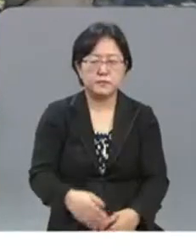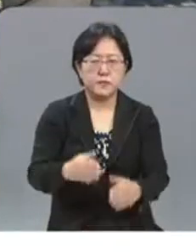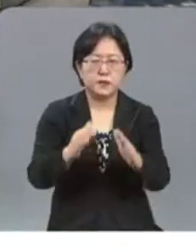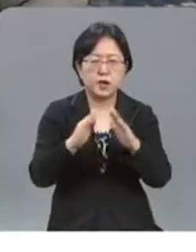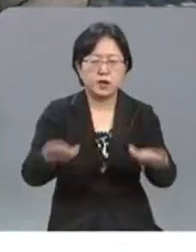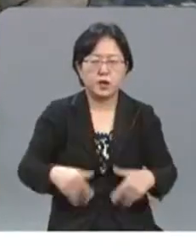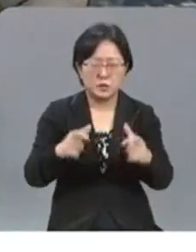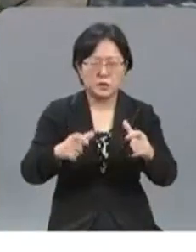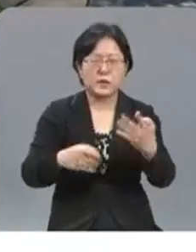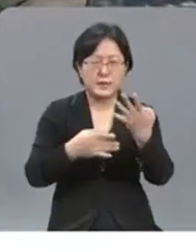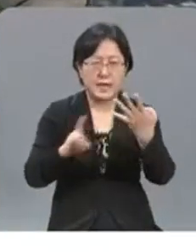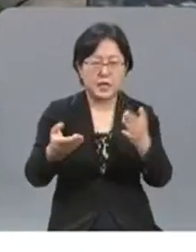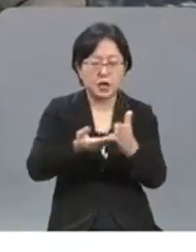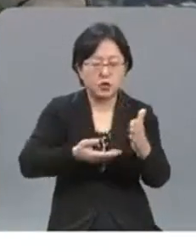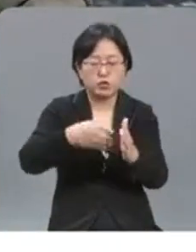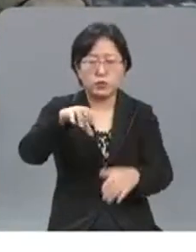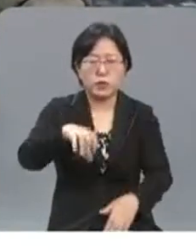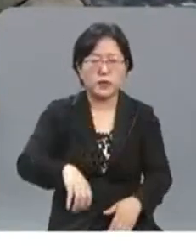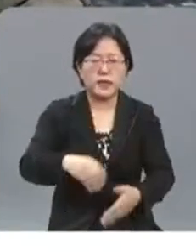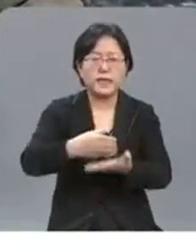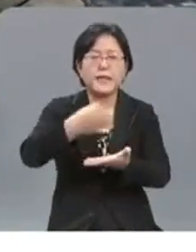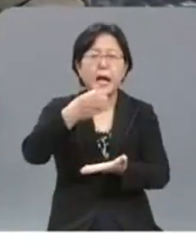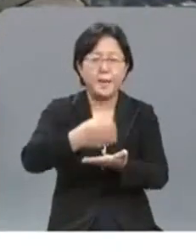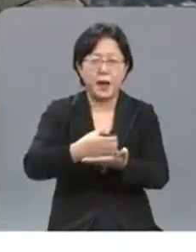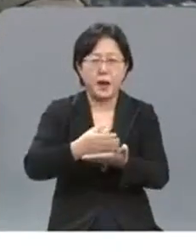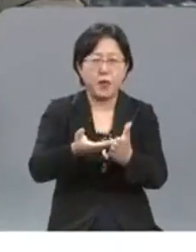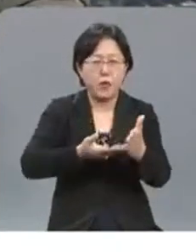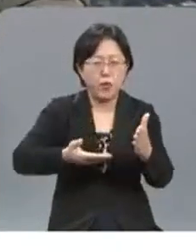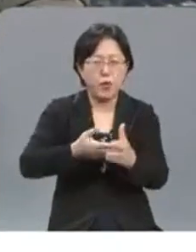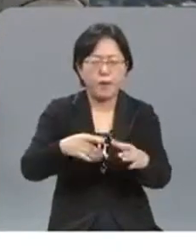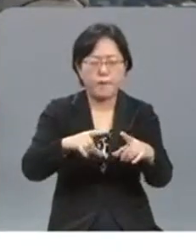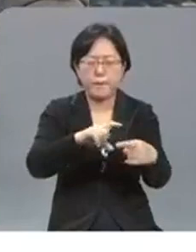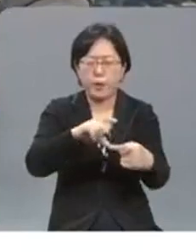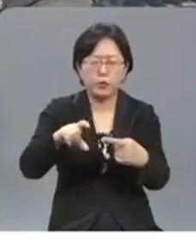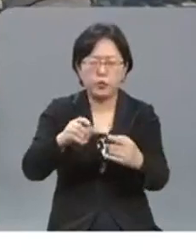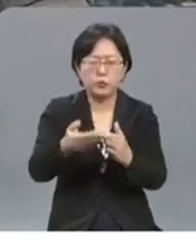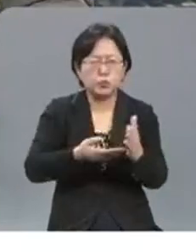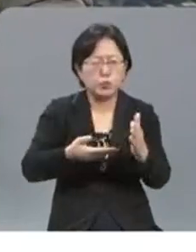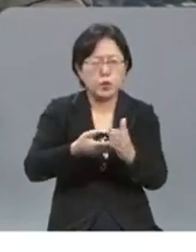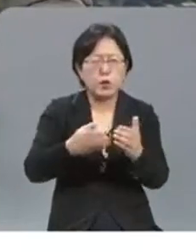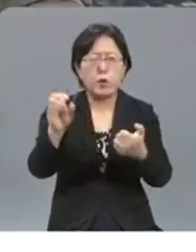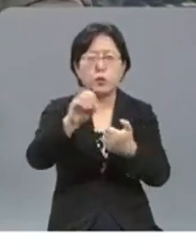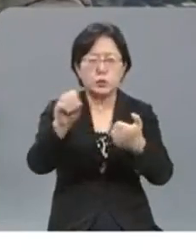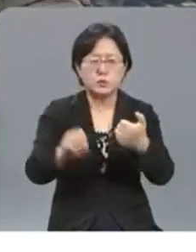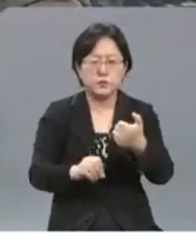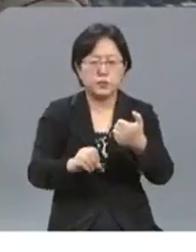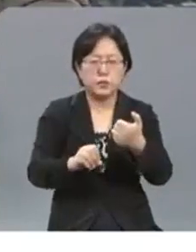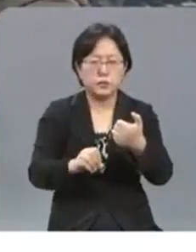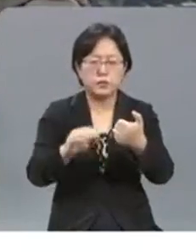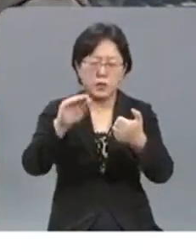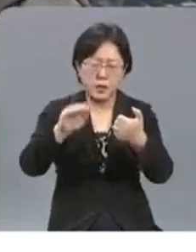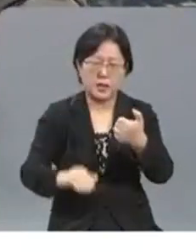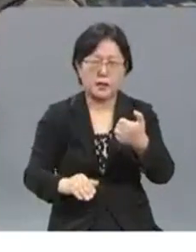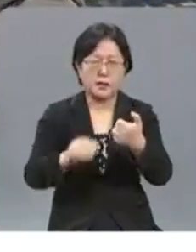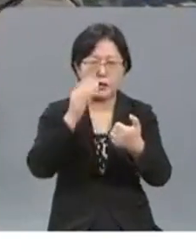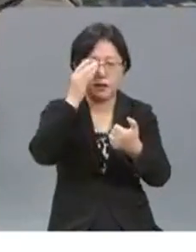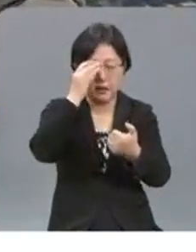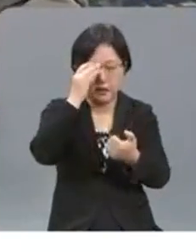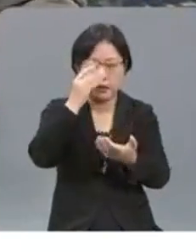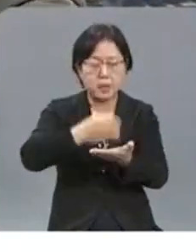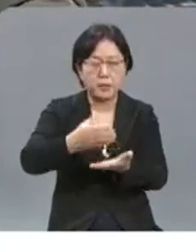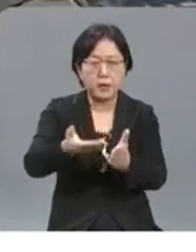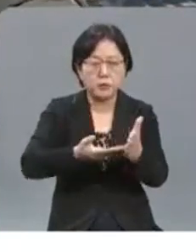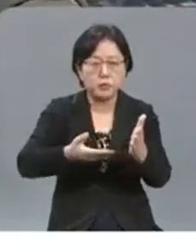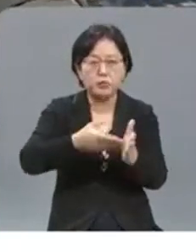전남 지역의 4대 저수지 가운데 하나인 담양호는 평년 저수율이 50%를 밑돕니다. 담양호로